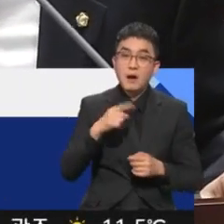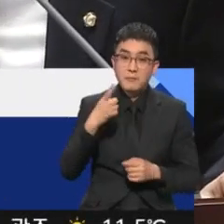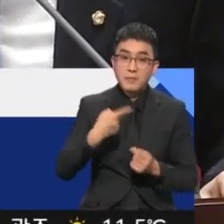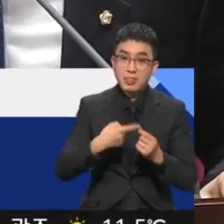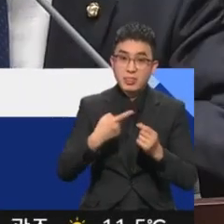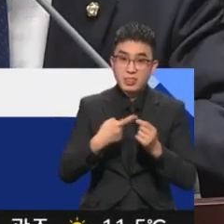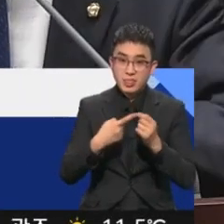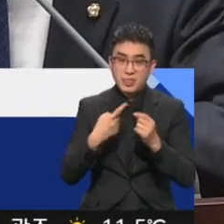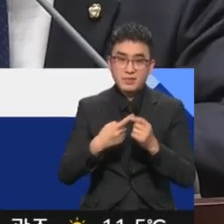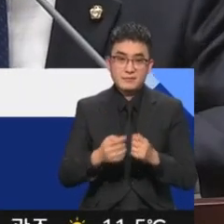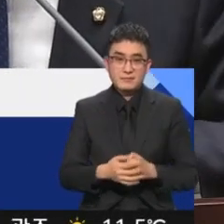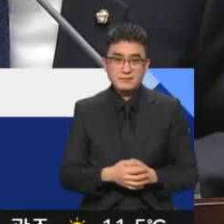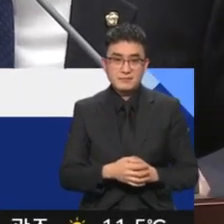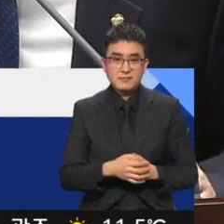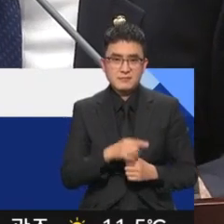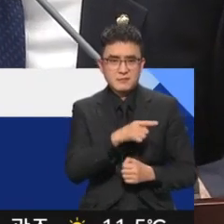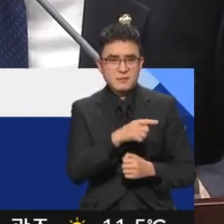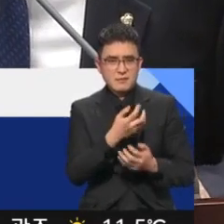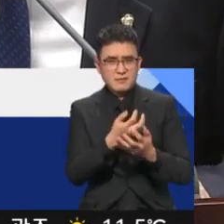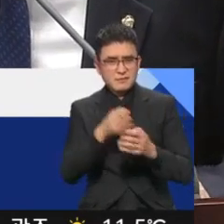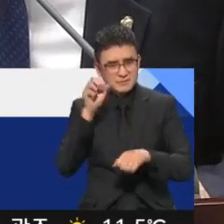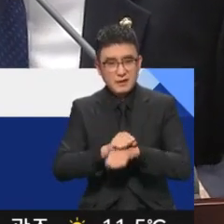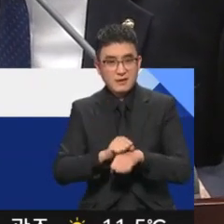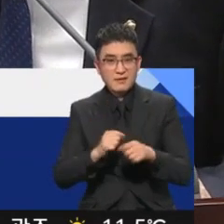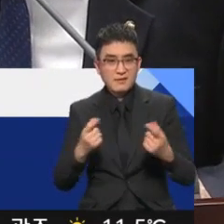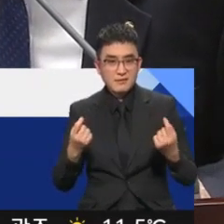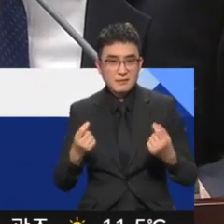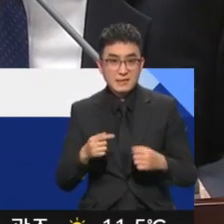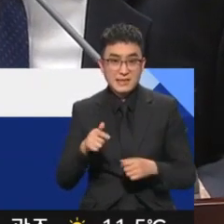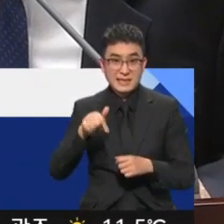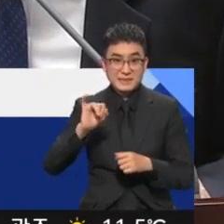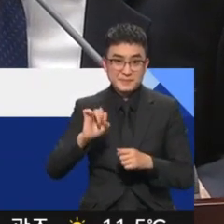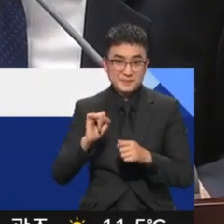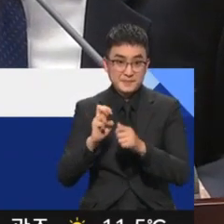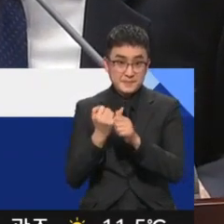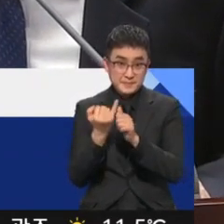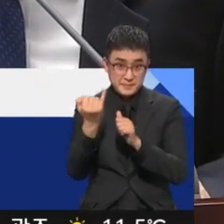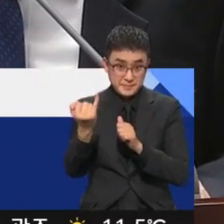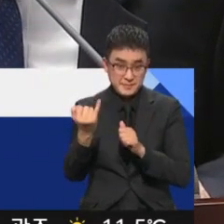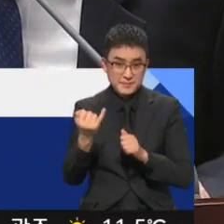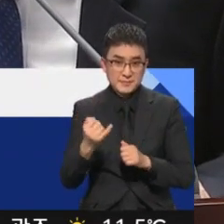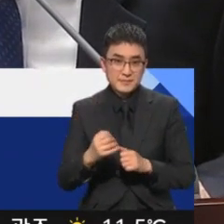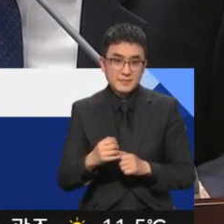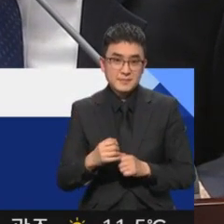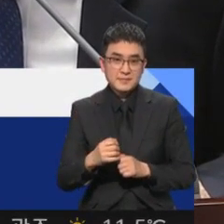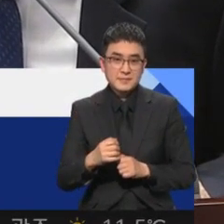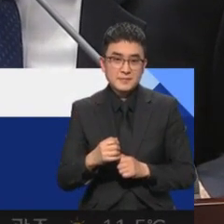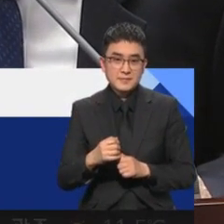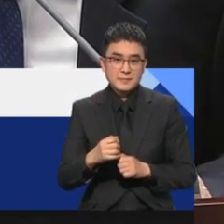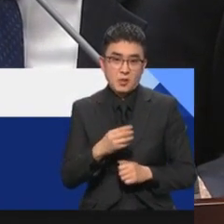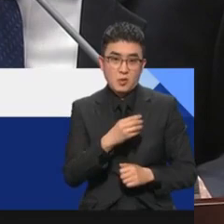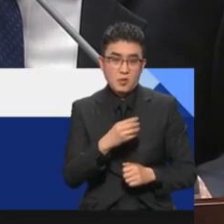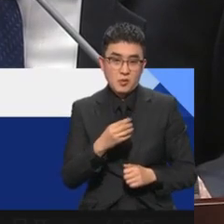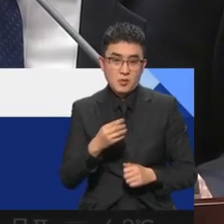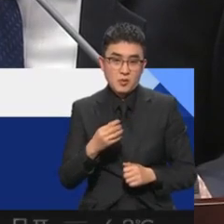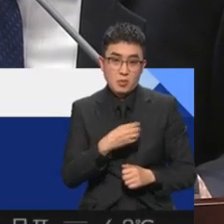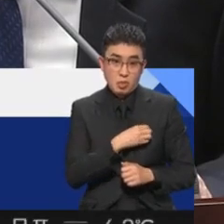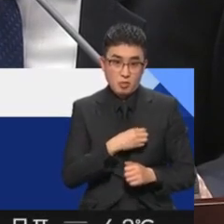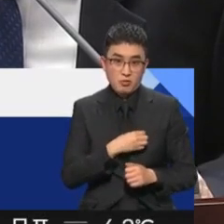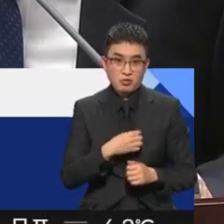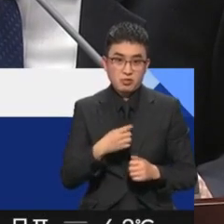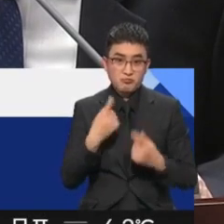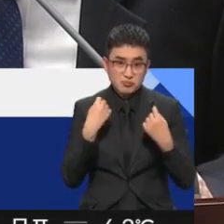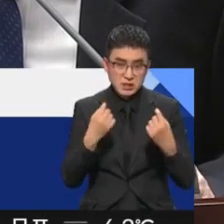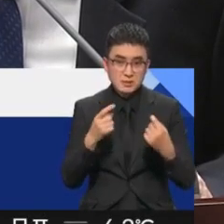잘 썼을 것 같아요. 근데 김건희 여사는 회원 유지를 멤버 유지 이렇게 영어로 썼어요. 아무리 친해도 이건 너무했죠. 위원님,